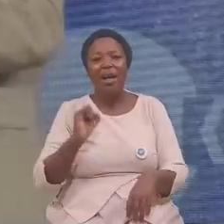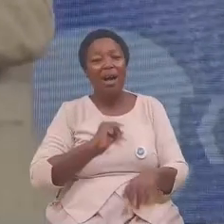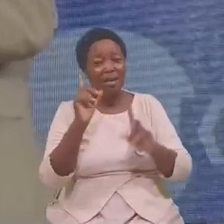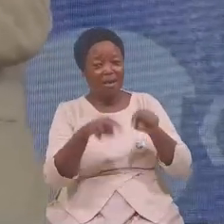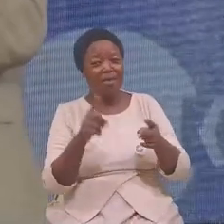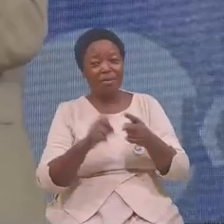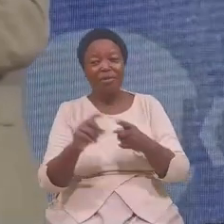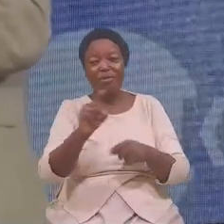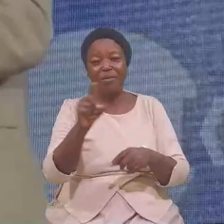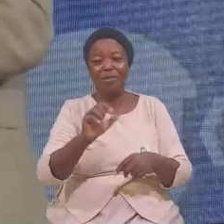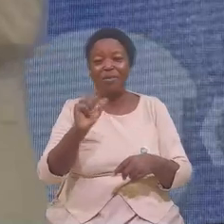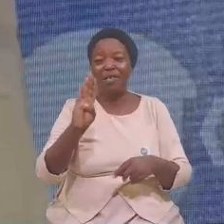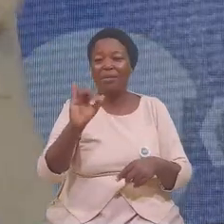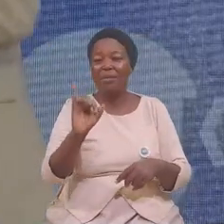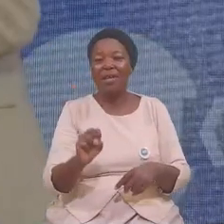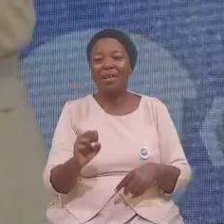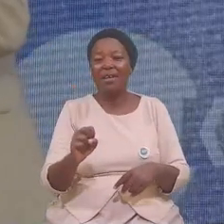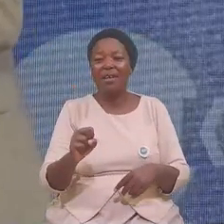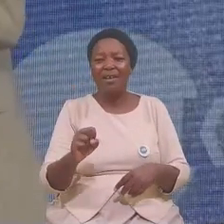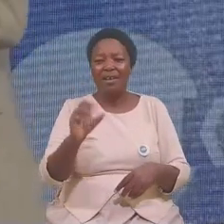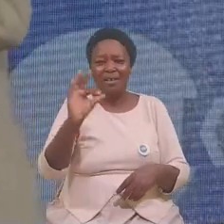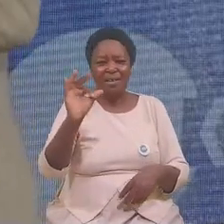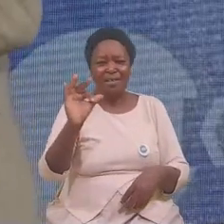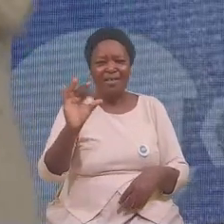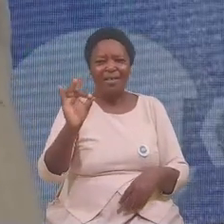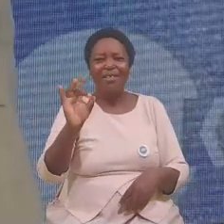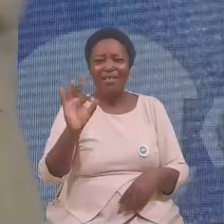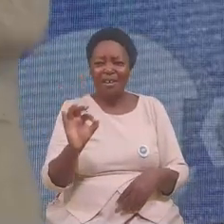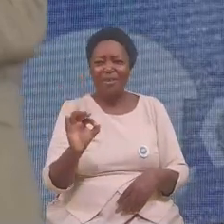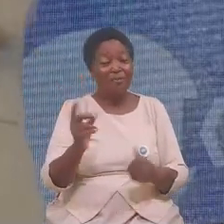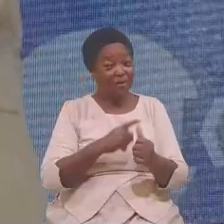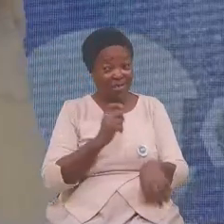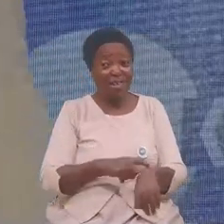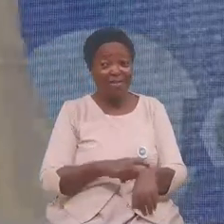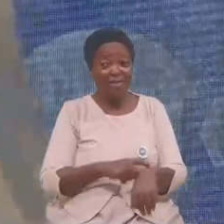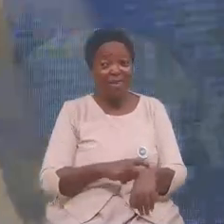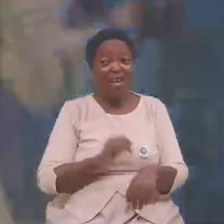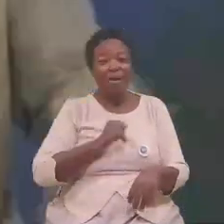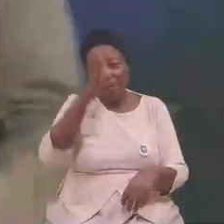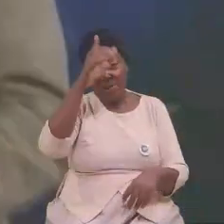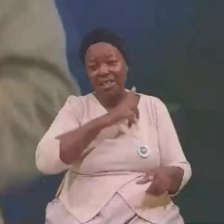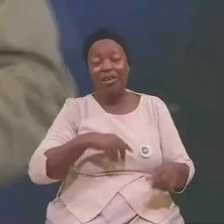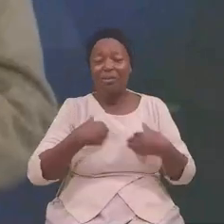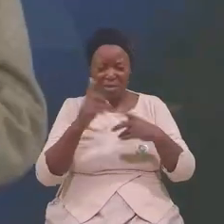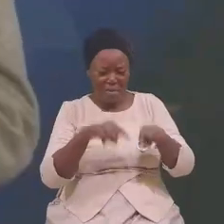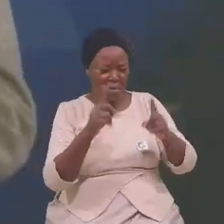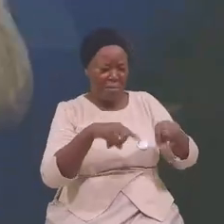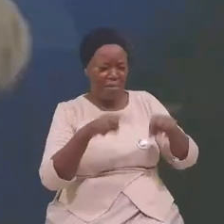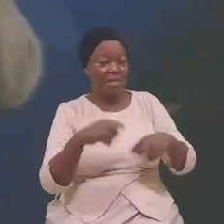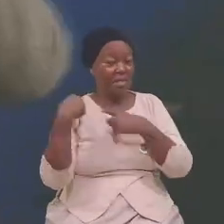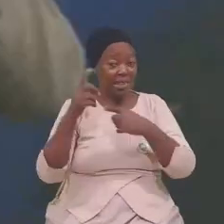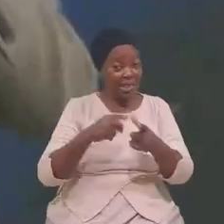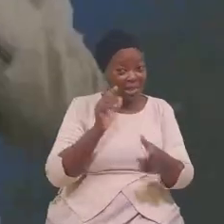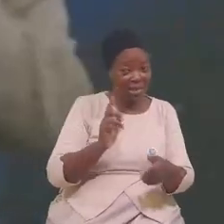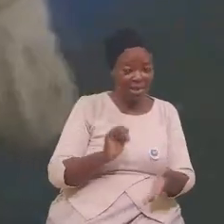Zambie, en 1989, la première fois, j'ai continué à venir après. Mais la première